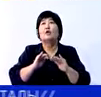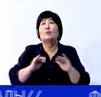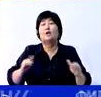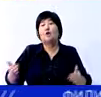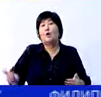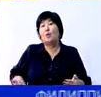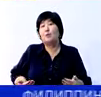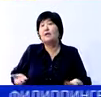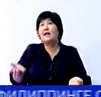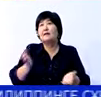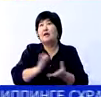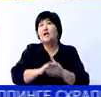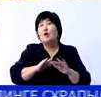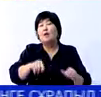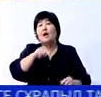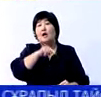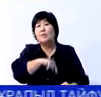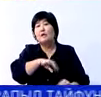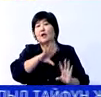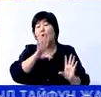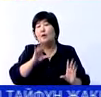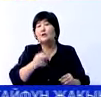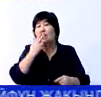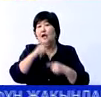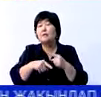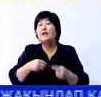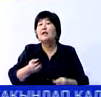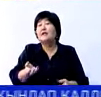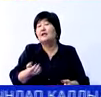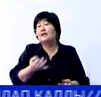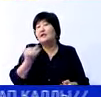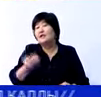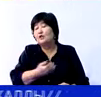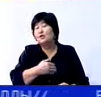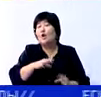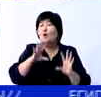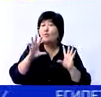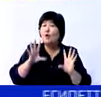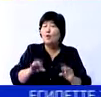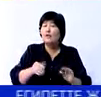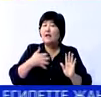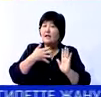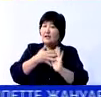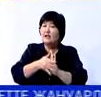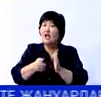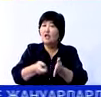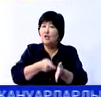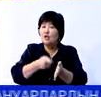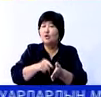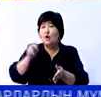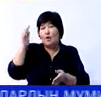өмірін таныстыру, баланың мінез құлқы мен бейімі, қызығушылығын мүмкіншілігінше тереңірек зерттеу